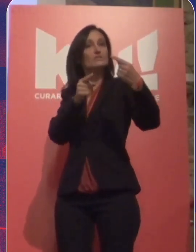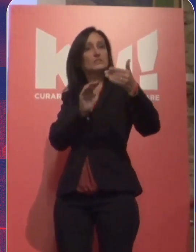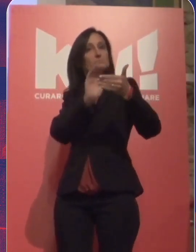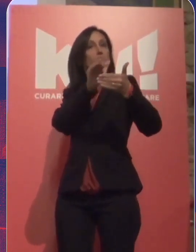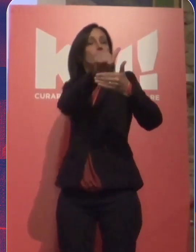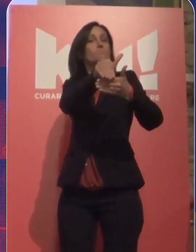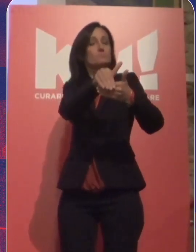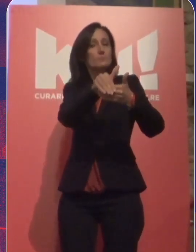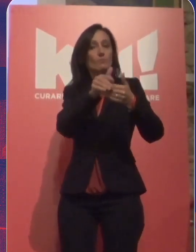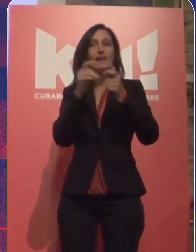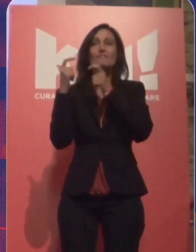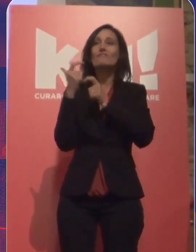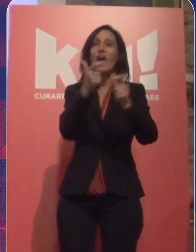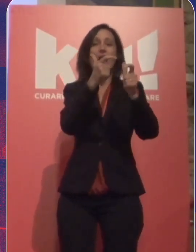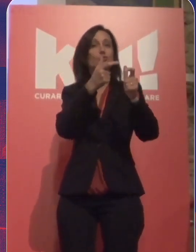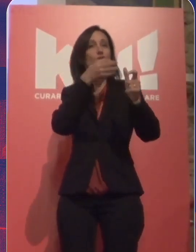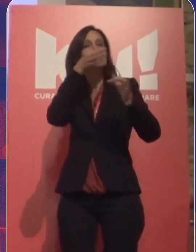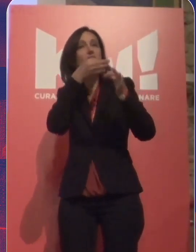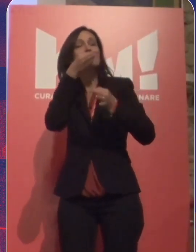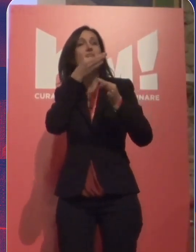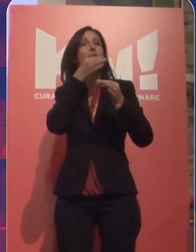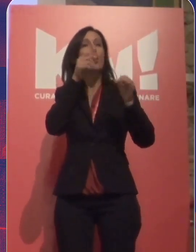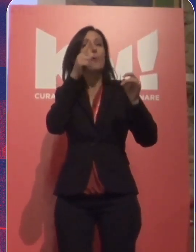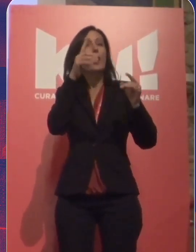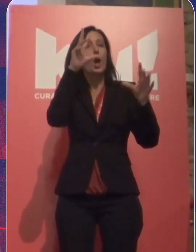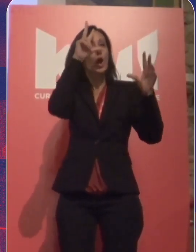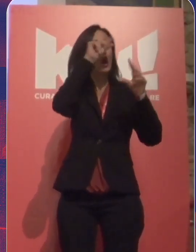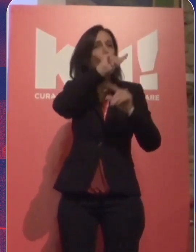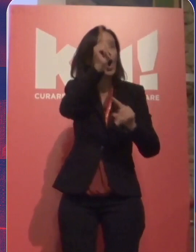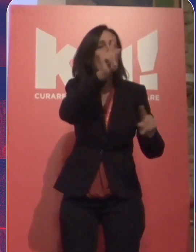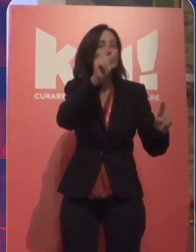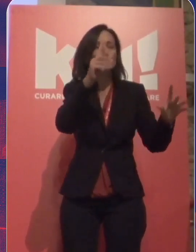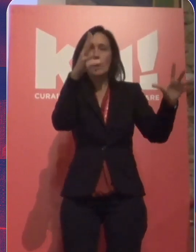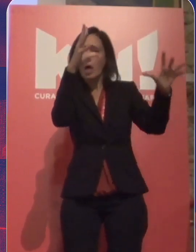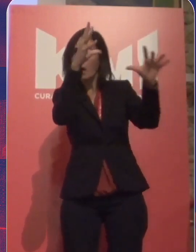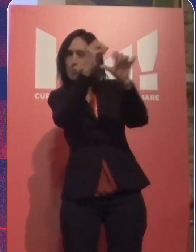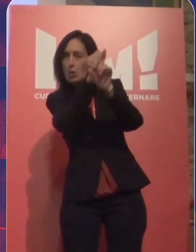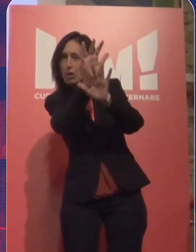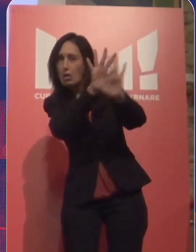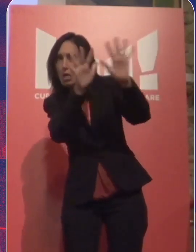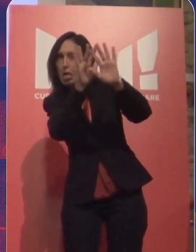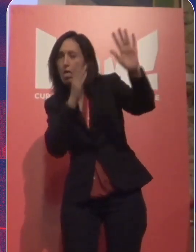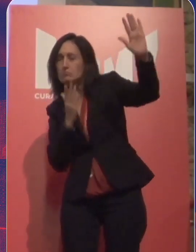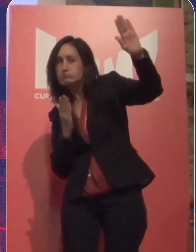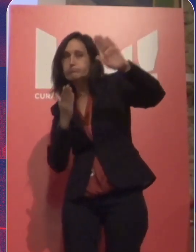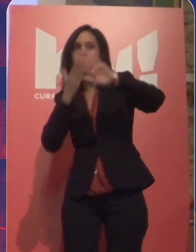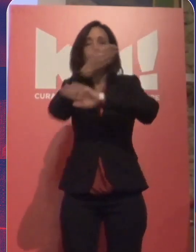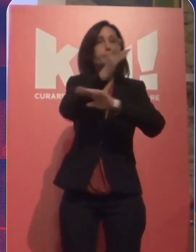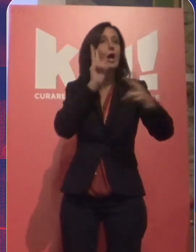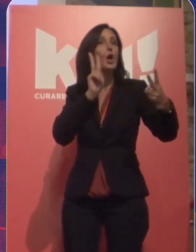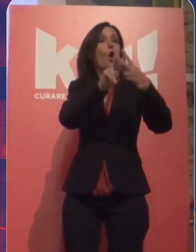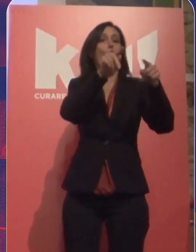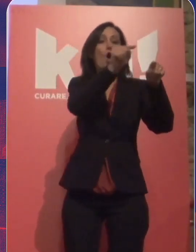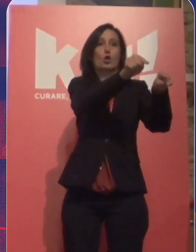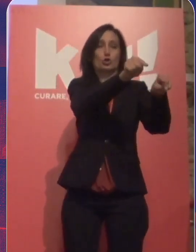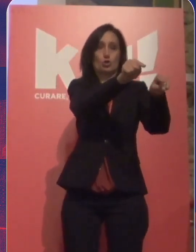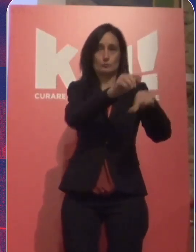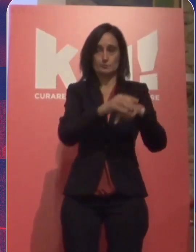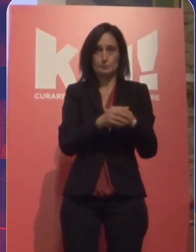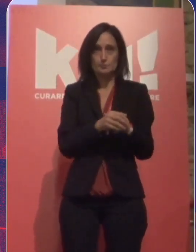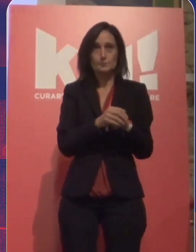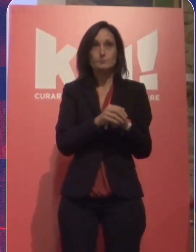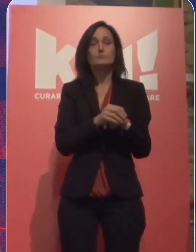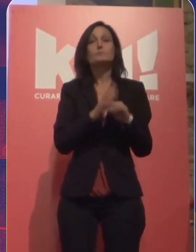con l'ignoto da una parte abbiamo questo ma freud quando ci parla dell'essere umano